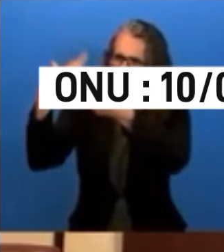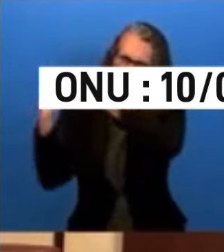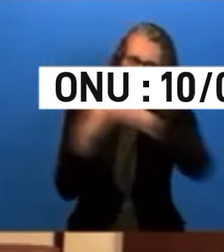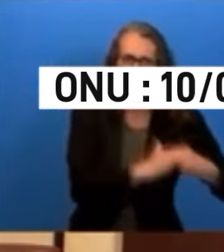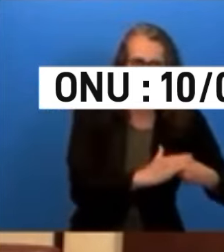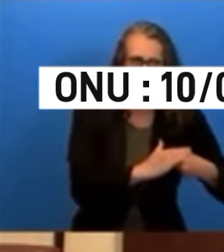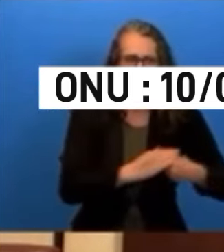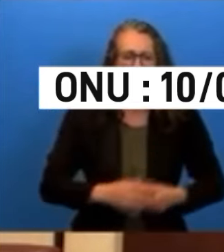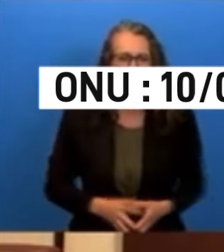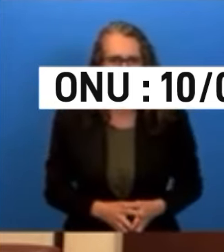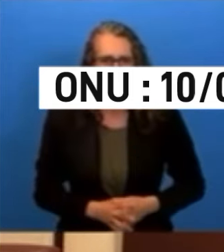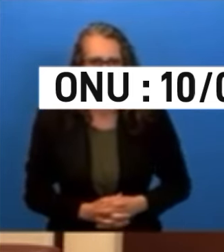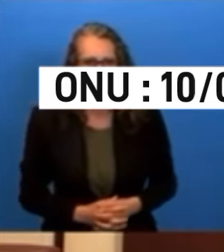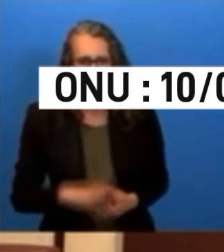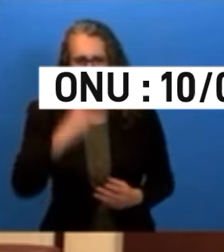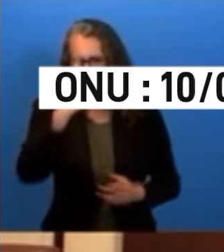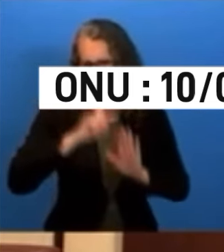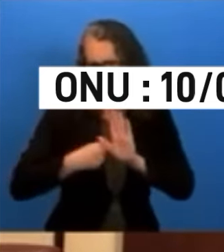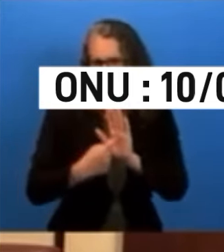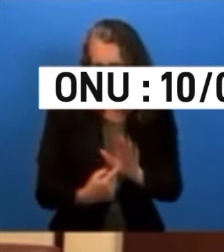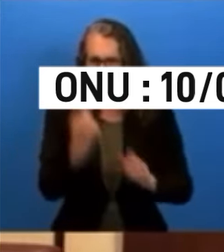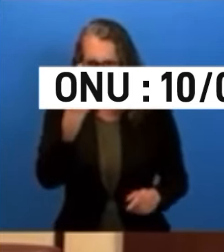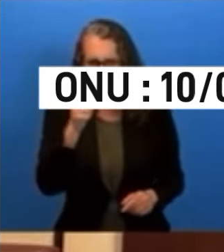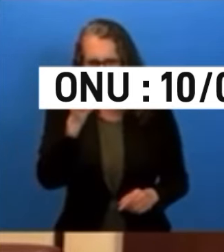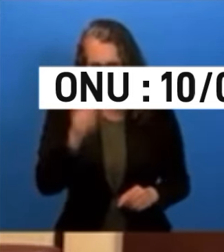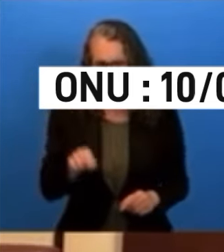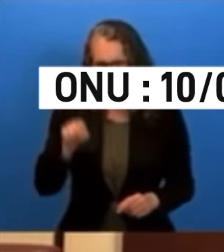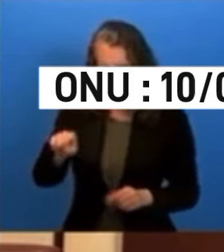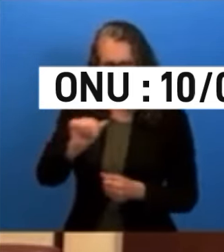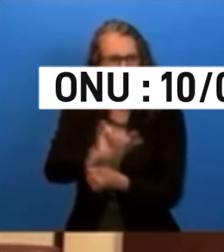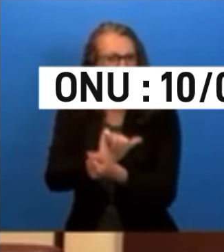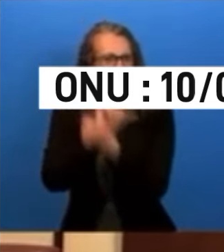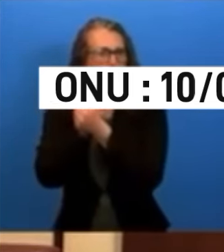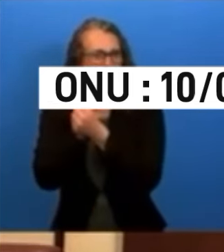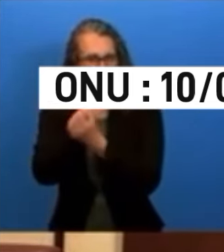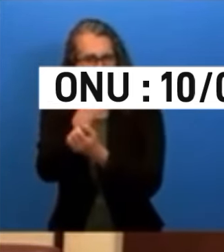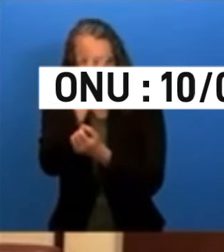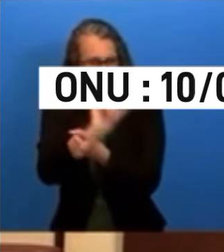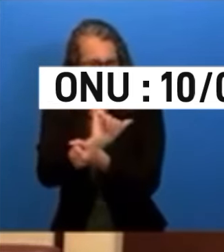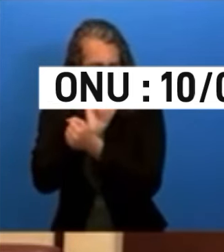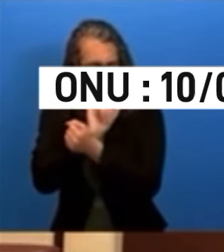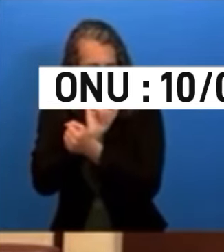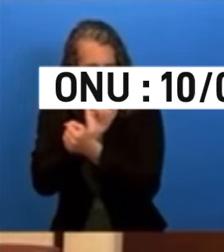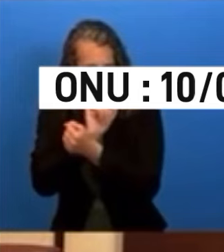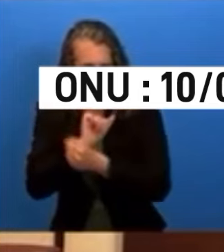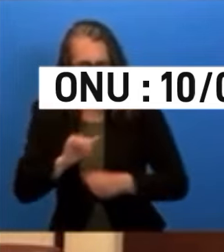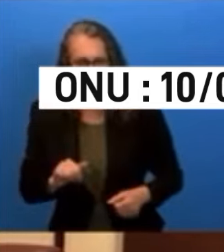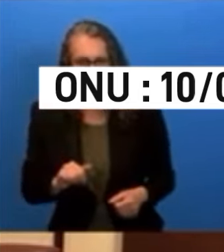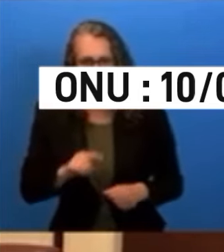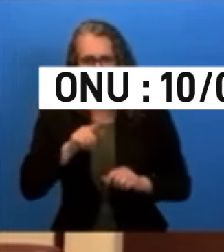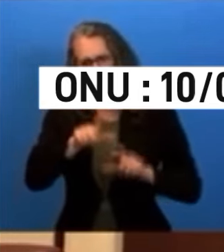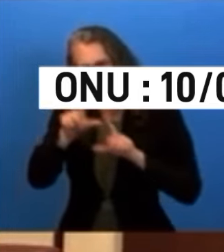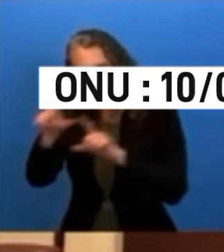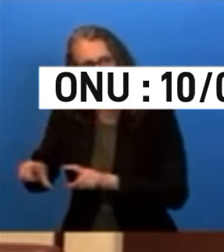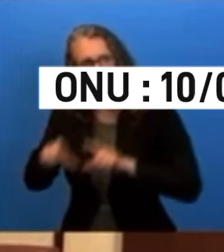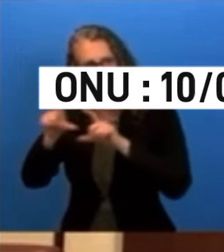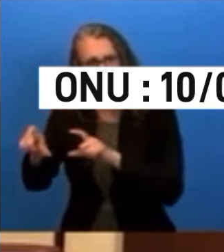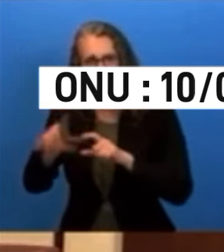دائما ملاحقة الناشطين في مجال حقوق الإنسان. على سبيل المثال ماتيد أغار،